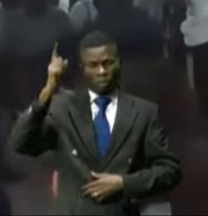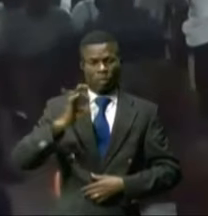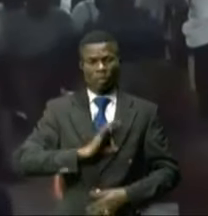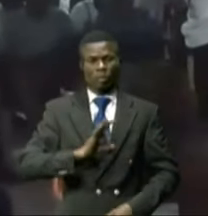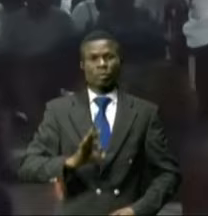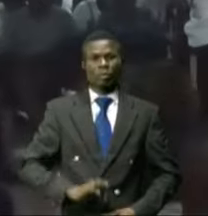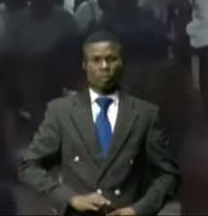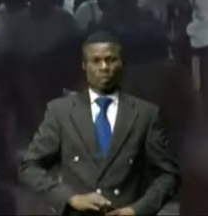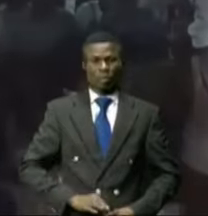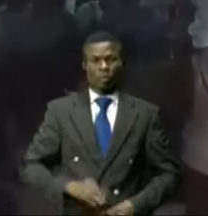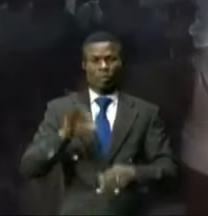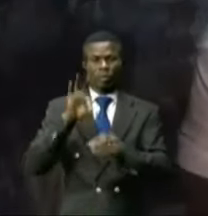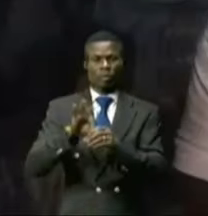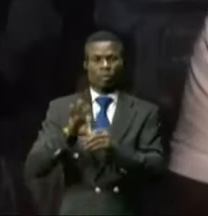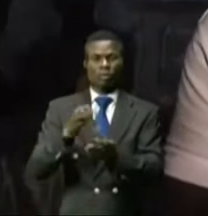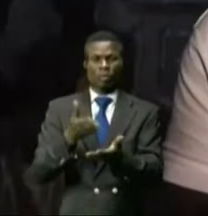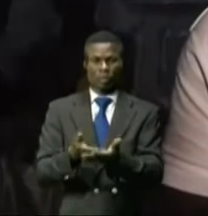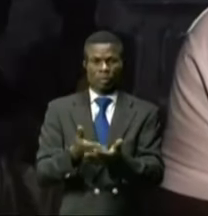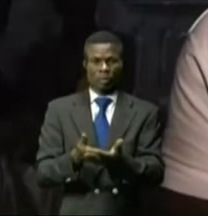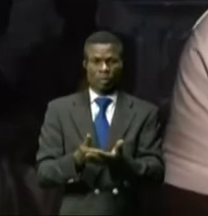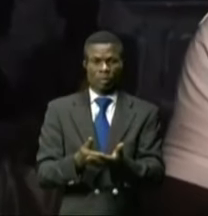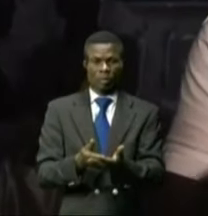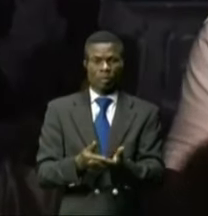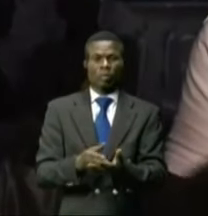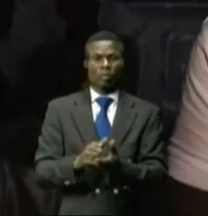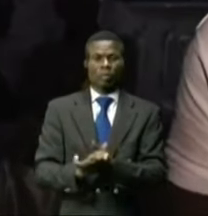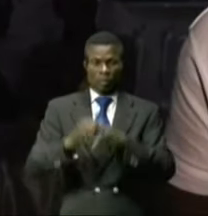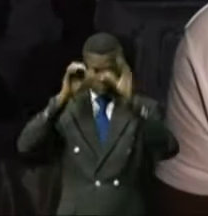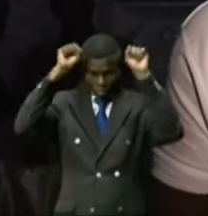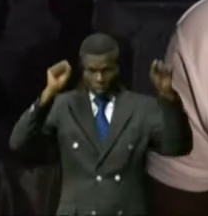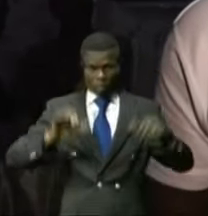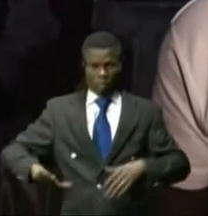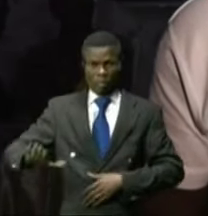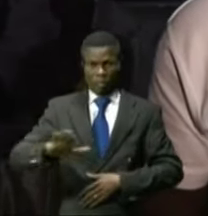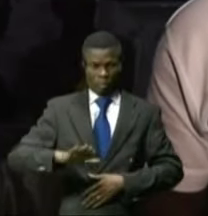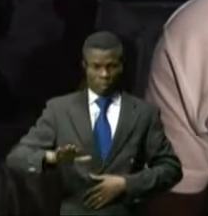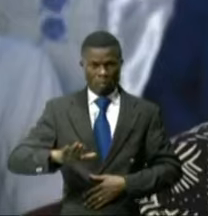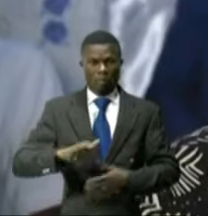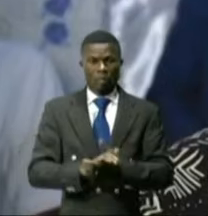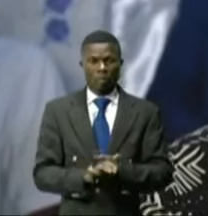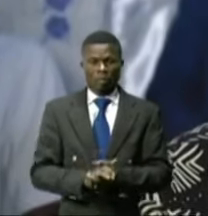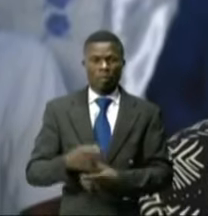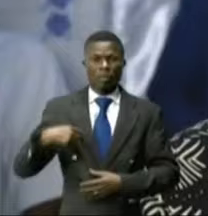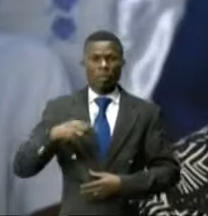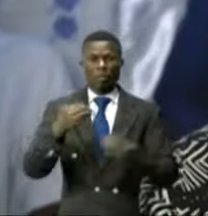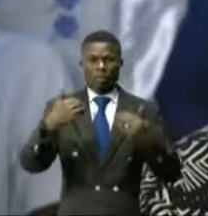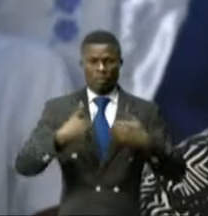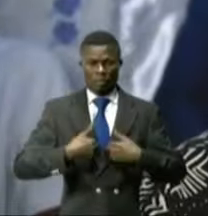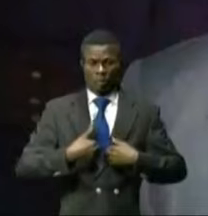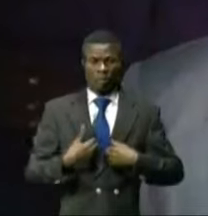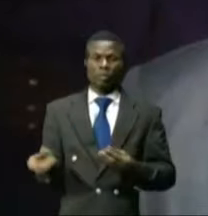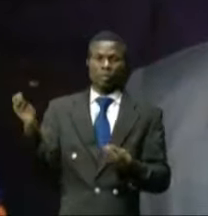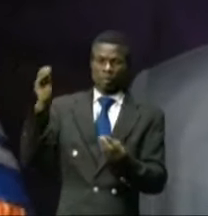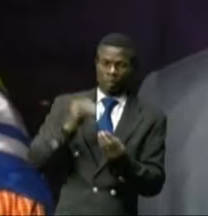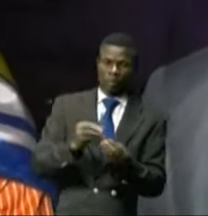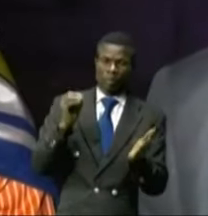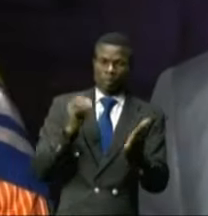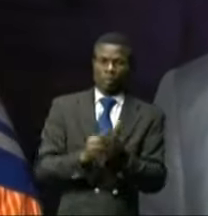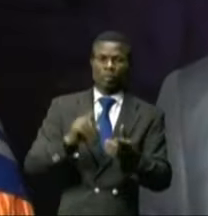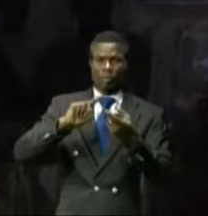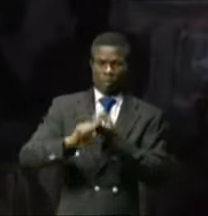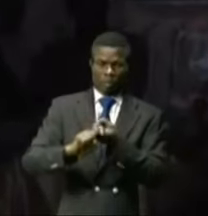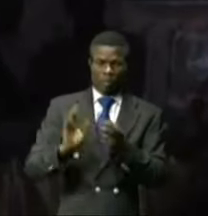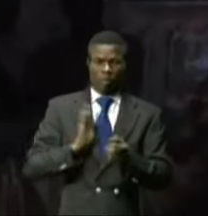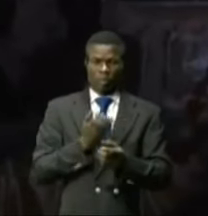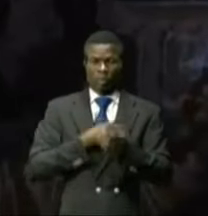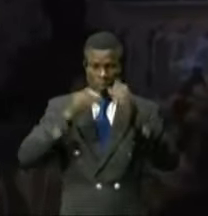Tshilombo à ses scrutins. À la présidence de la République, nous avons renouvelé notre confiance en